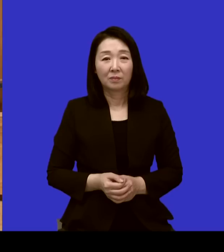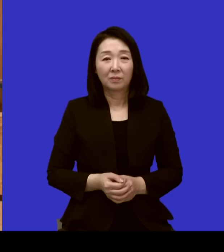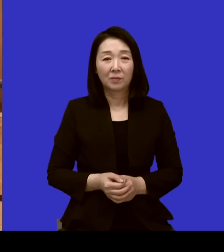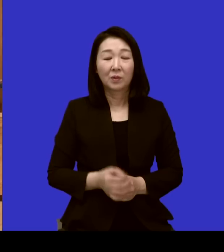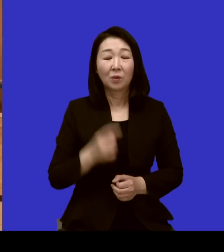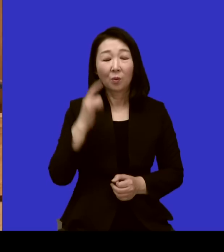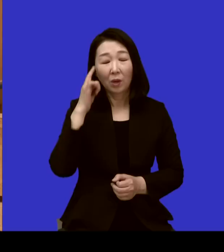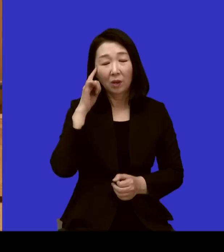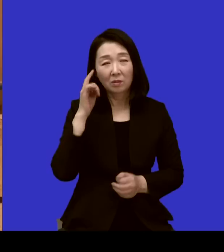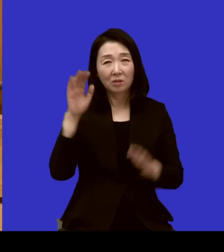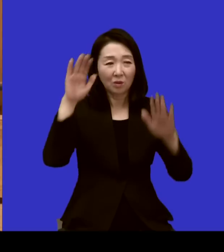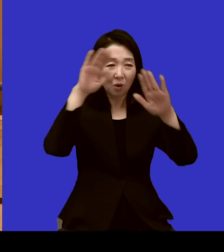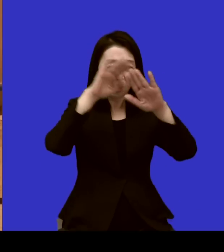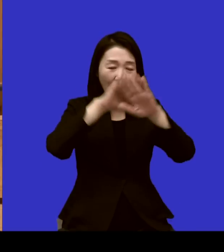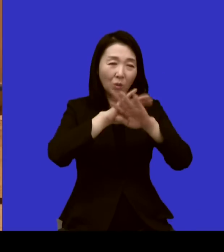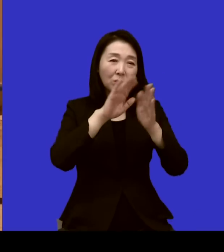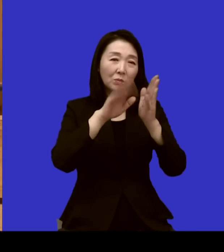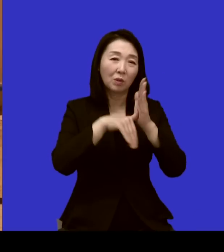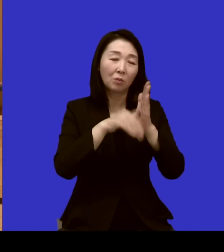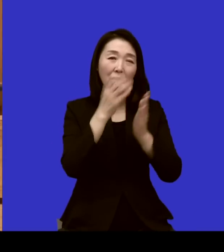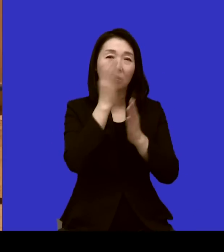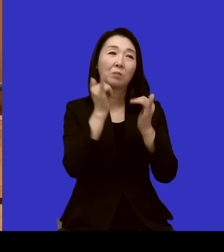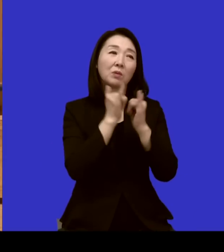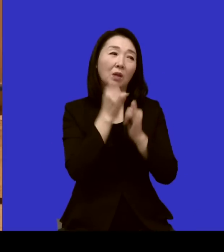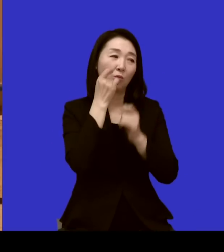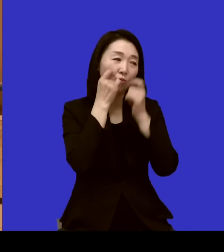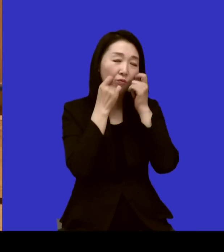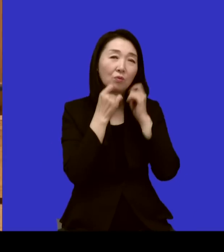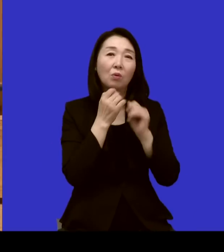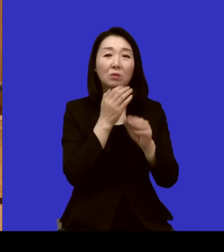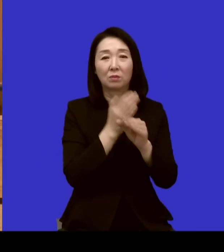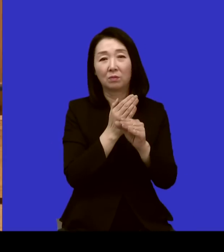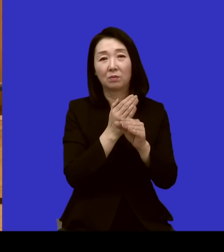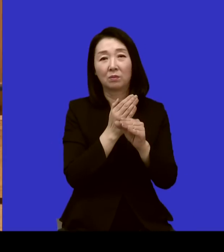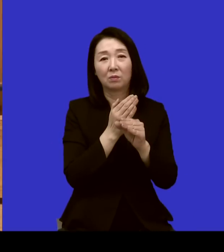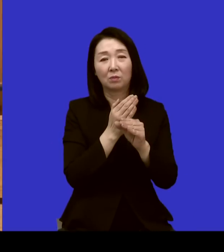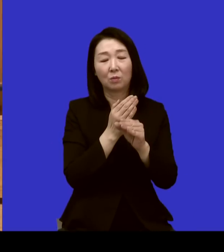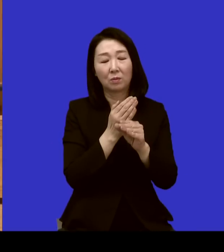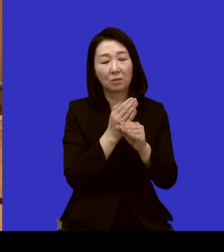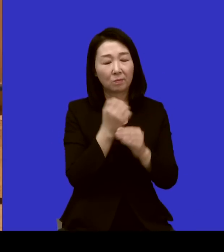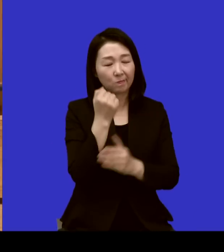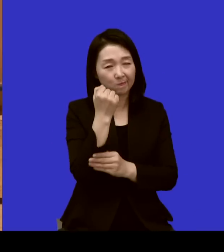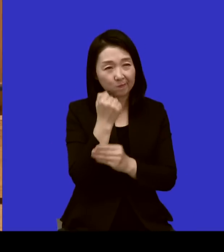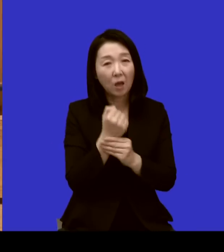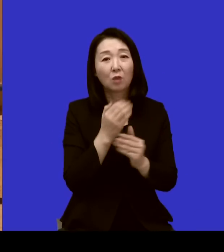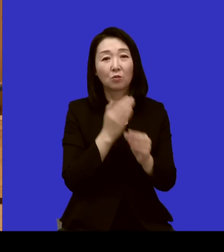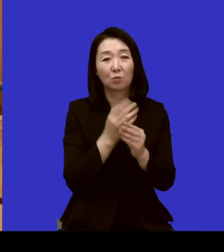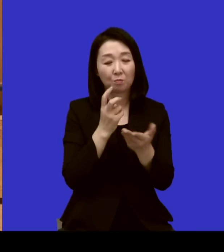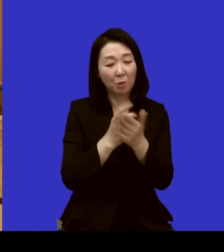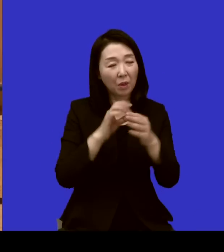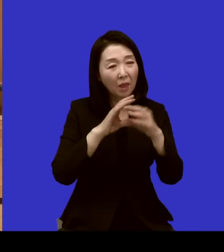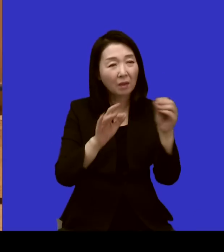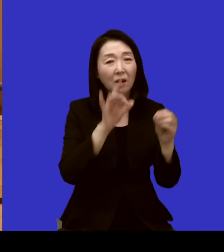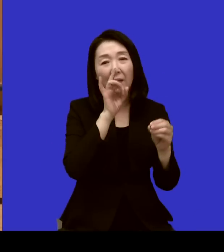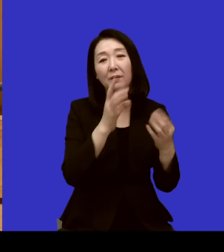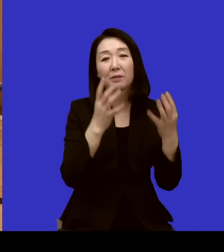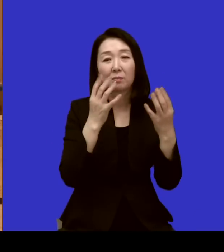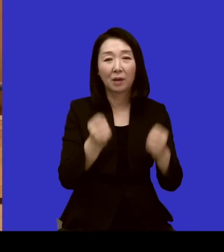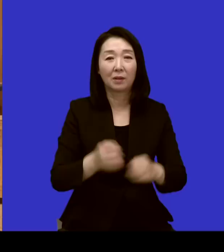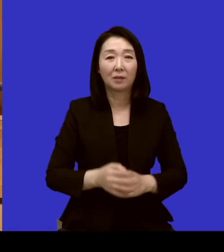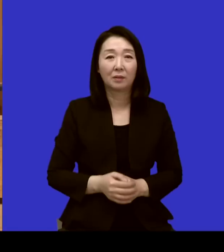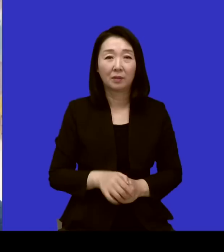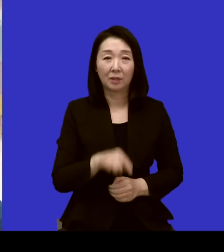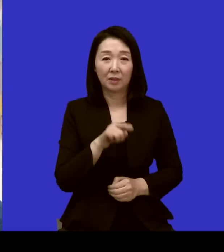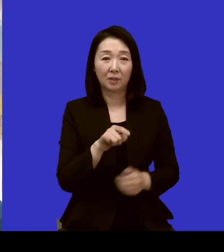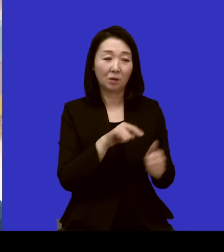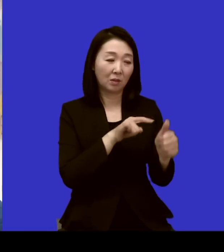우리 어둠 속에서 지금 젊은이들 울고 있을 것이며 또 얼마나 썩어가고 있을지 법으로도 해결할 수 없는 것들이 분명히 있거든요. 그것을